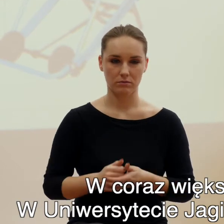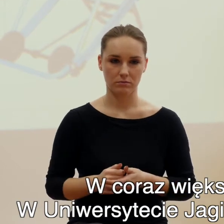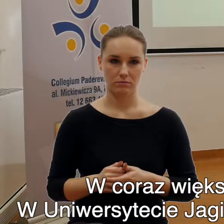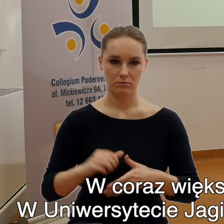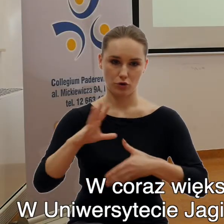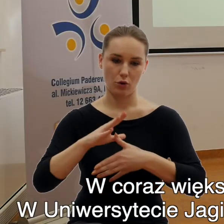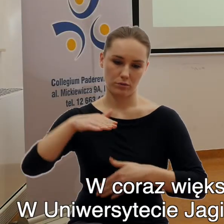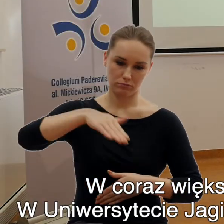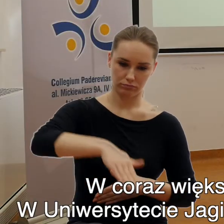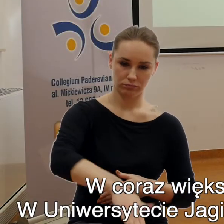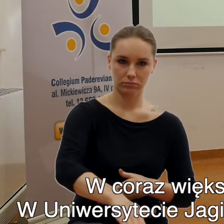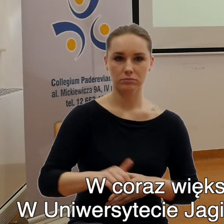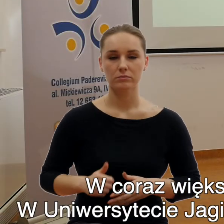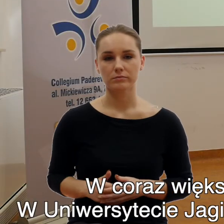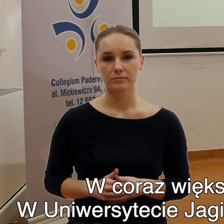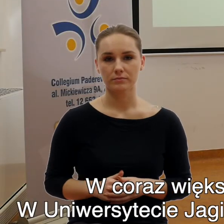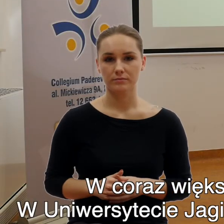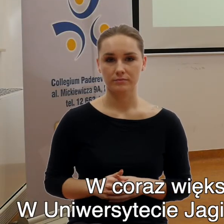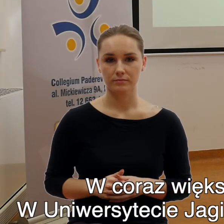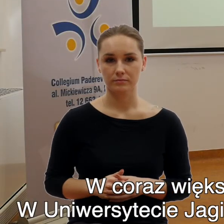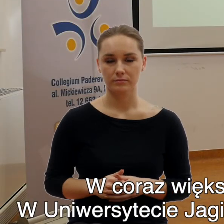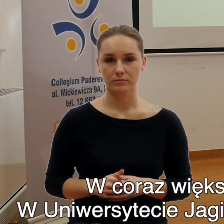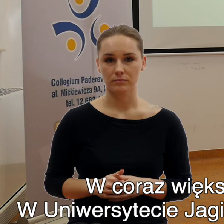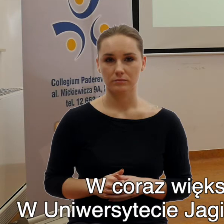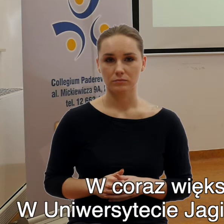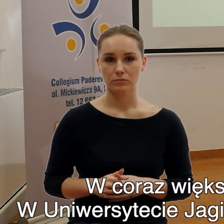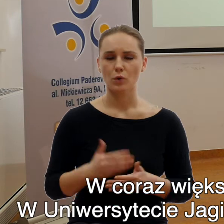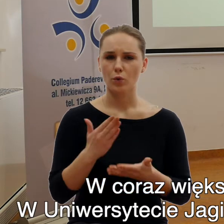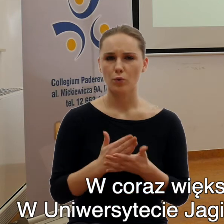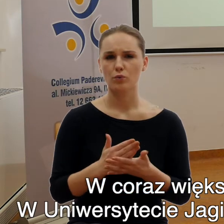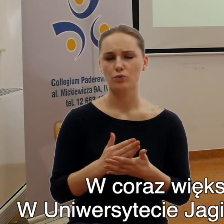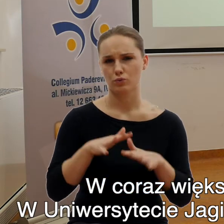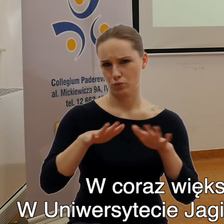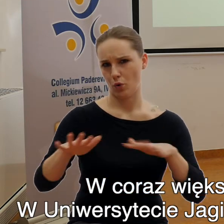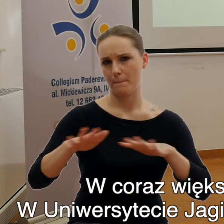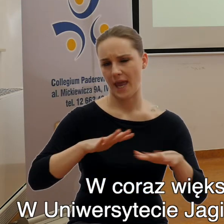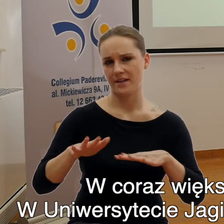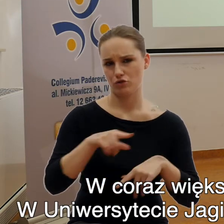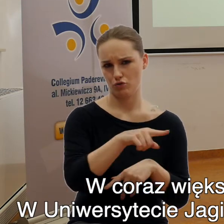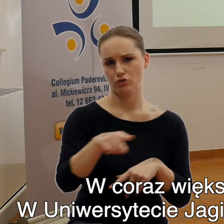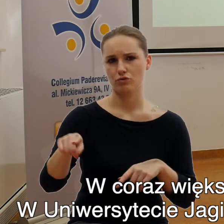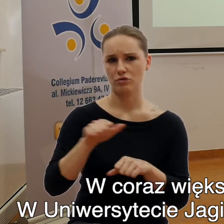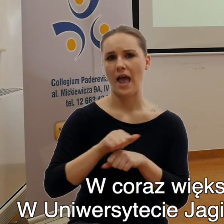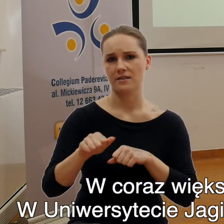takie krzesła. W Uniwersytecie Jagiellońskim są regularnie zakupowane nowe krzesła.